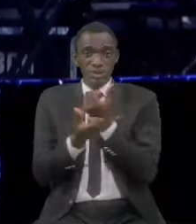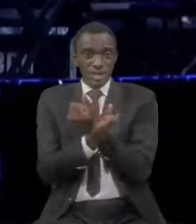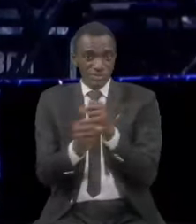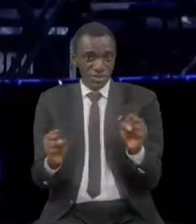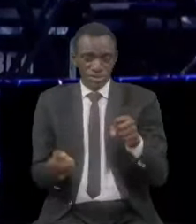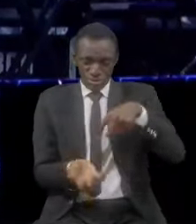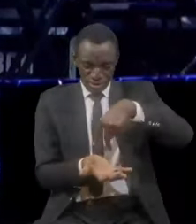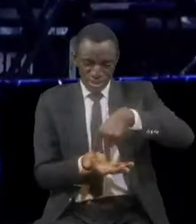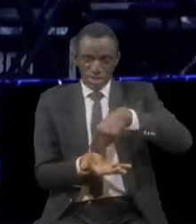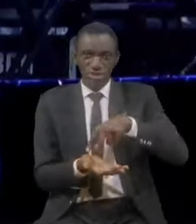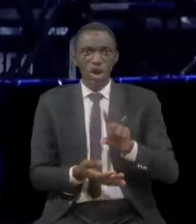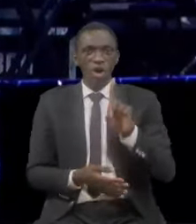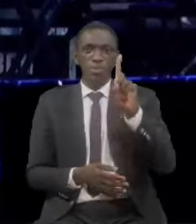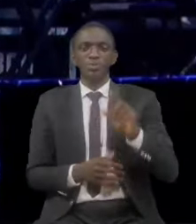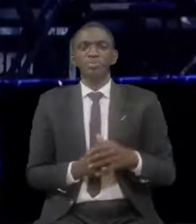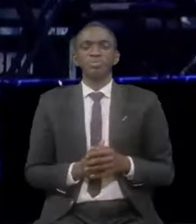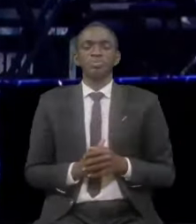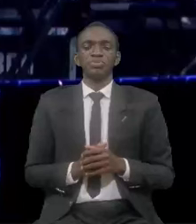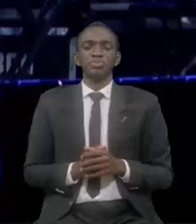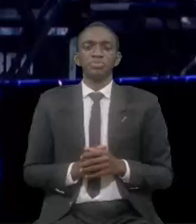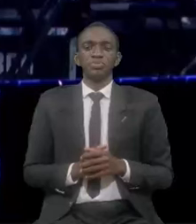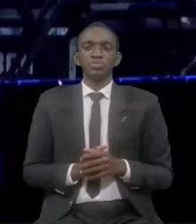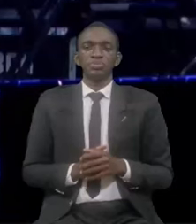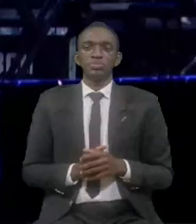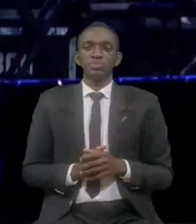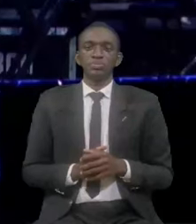soir, tenez-vous debout.